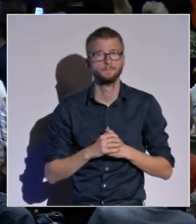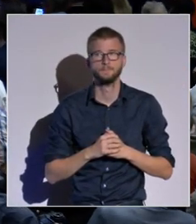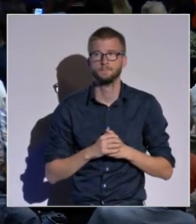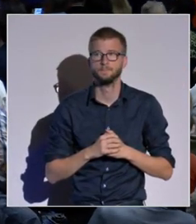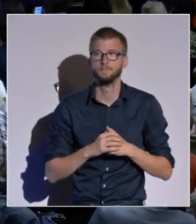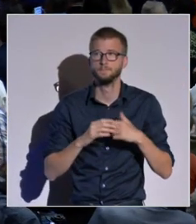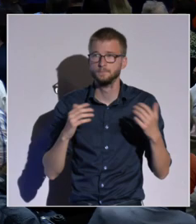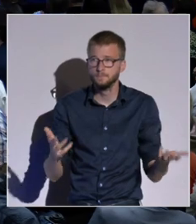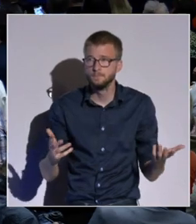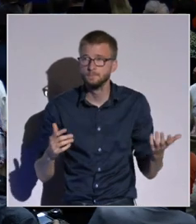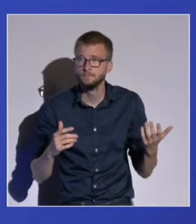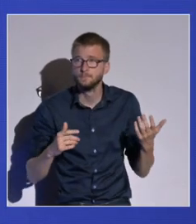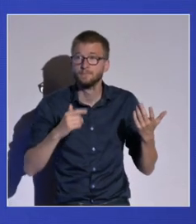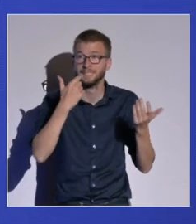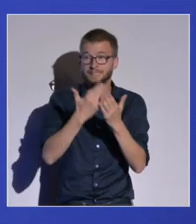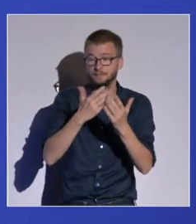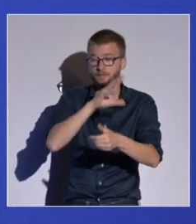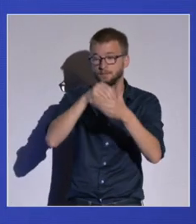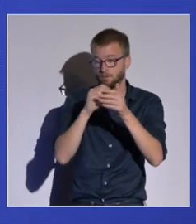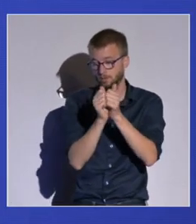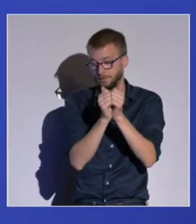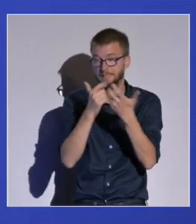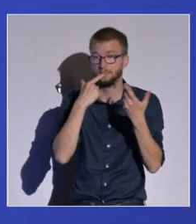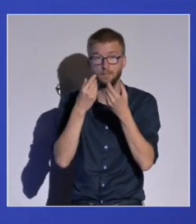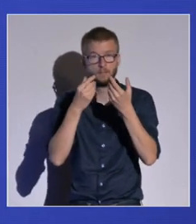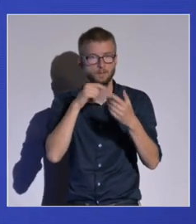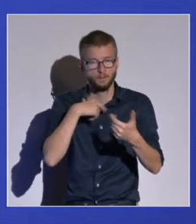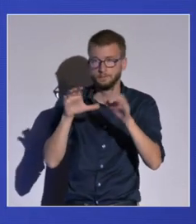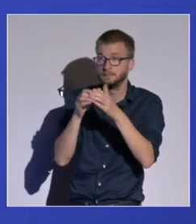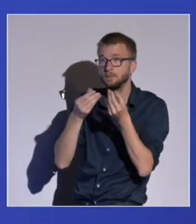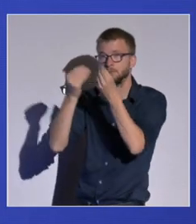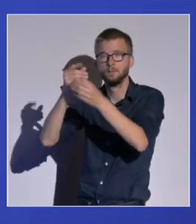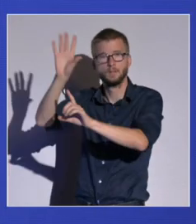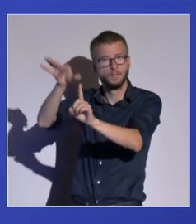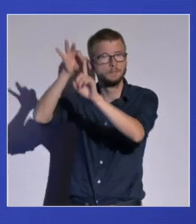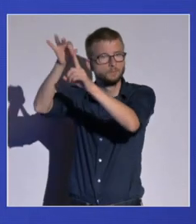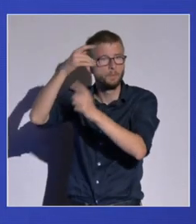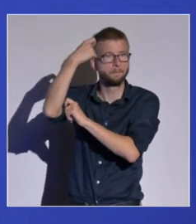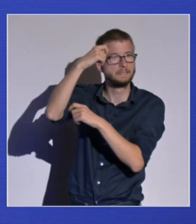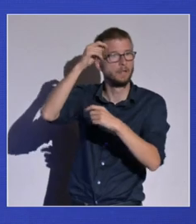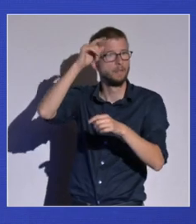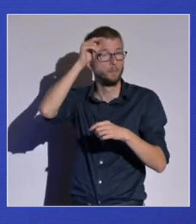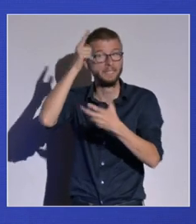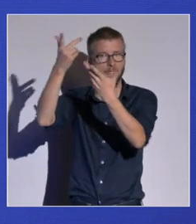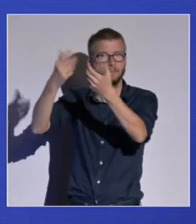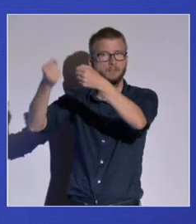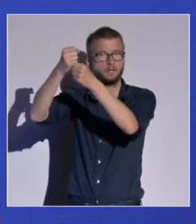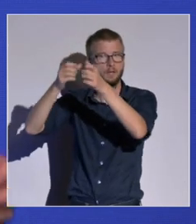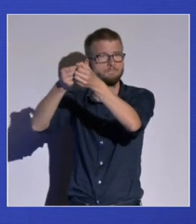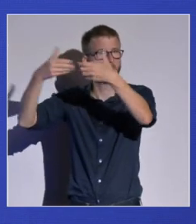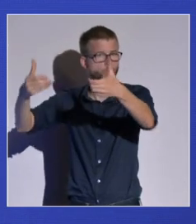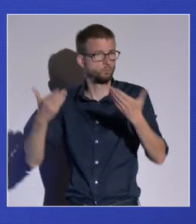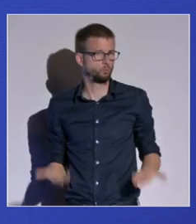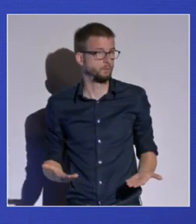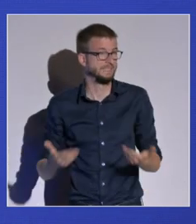ceux qui ont constitué l'ensemble qui a permis l'élection du président de la République, qui forme la majorité d'aujourd'hui, et qui seront donc pour